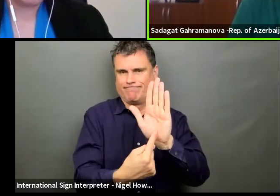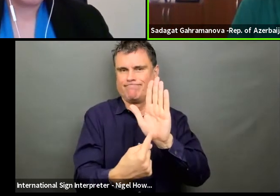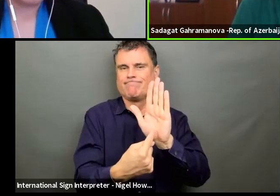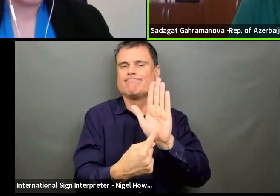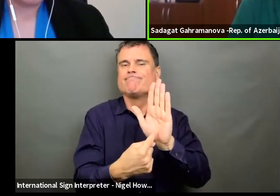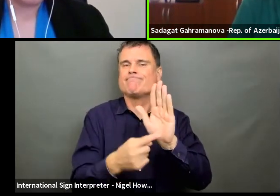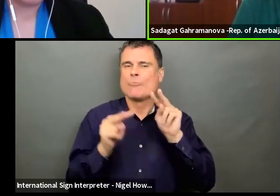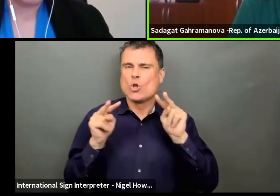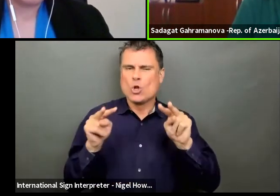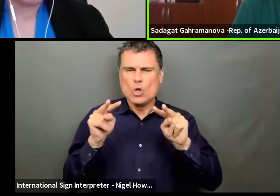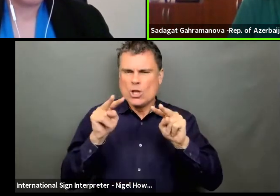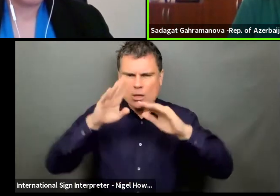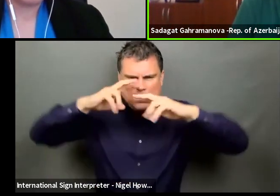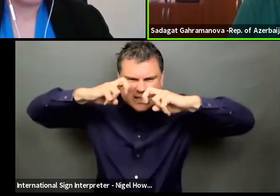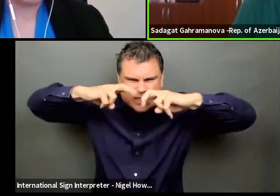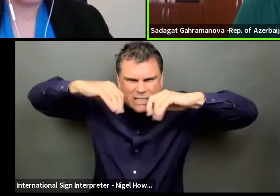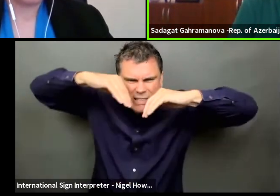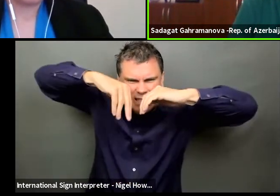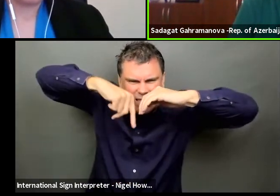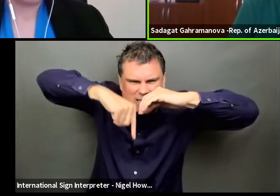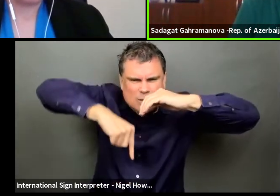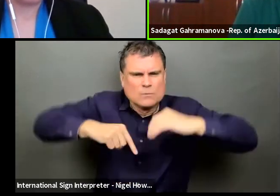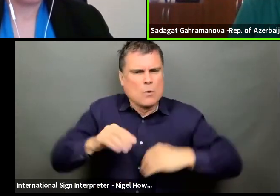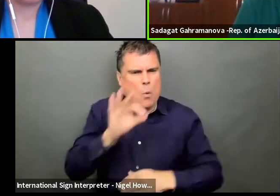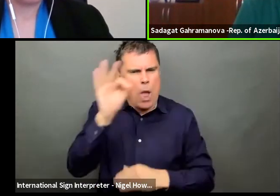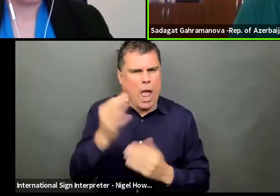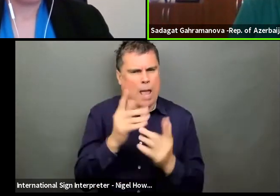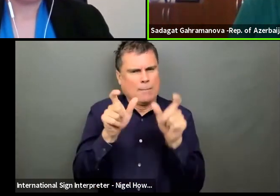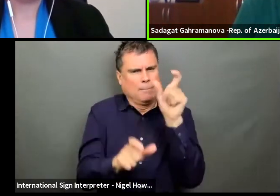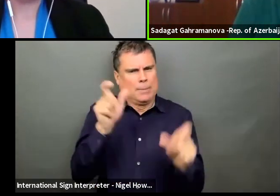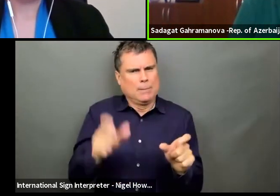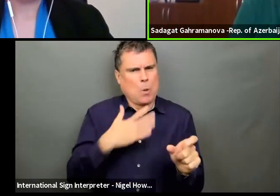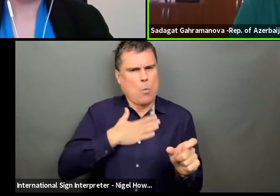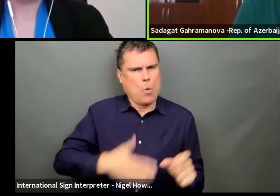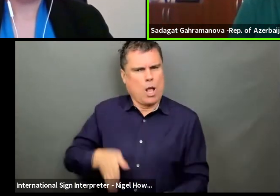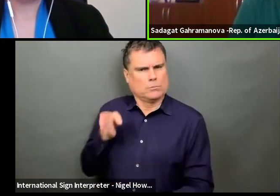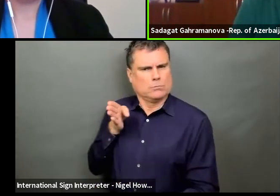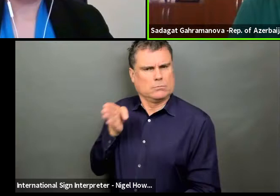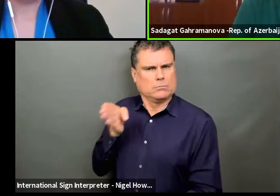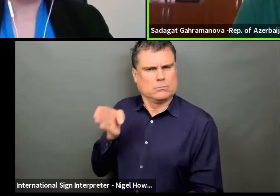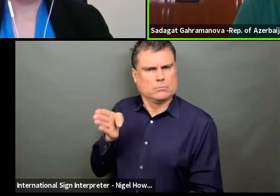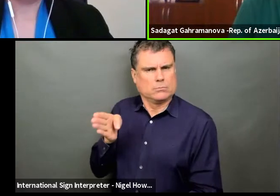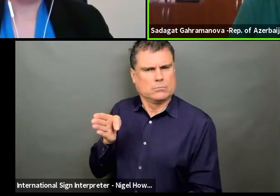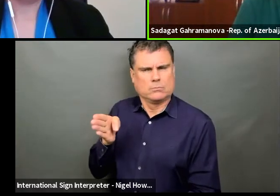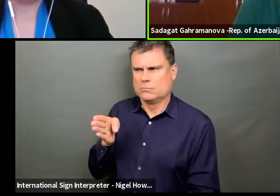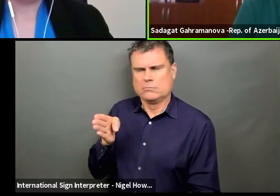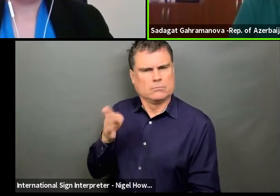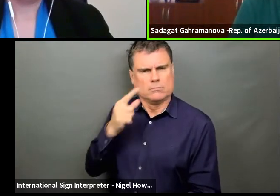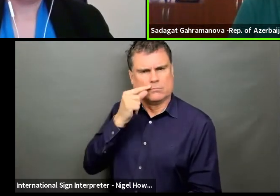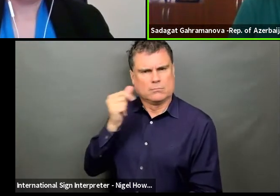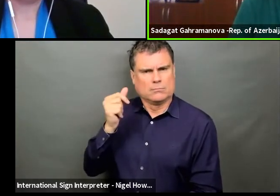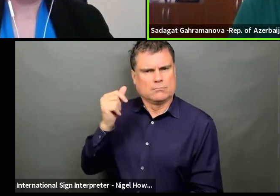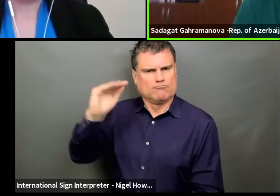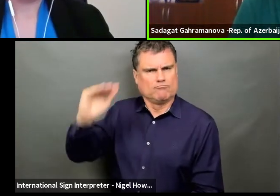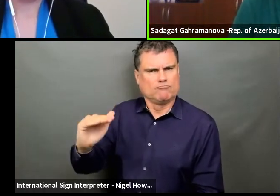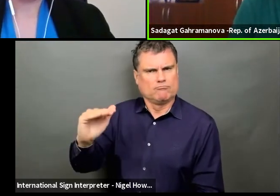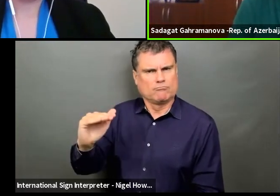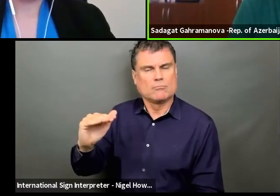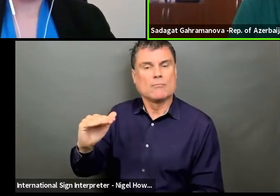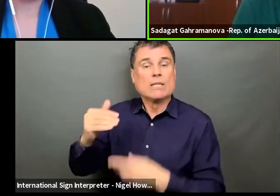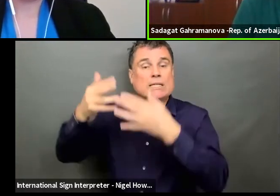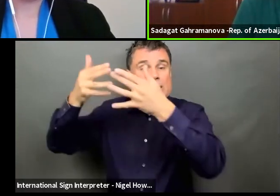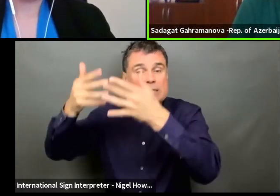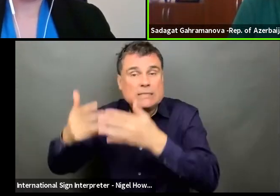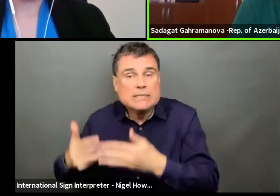исследования были выявлены социально-демографические факторы, стоящие за изменением соотношений полов при рождении, а